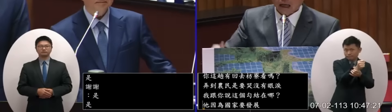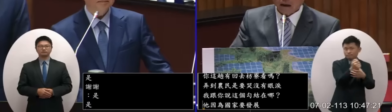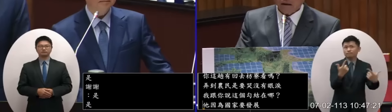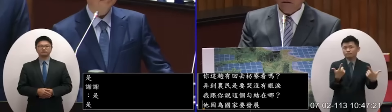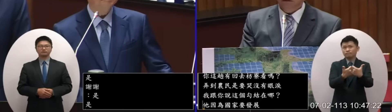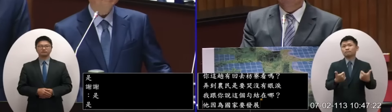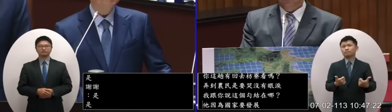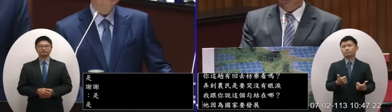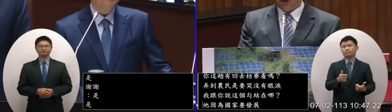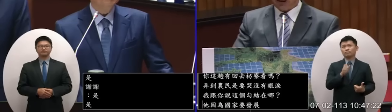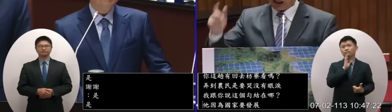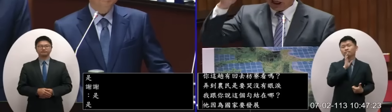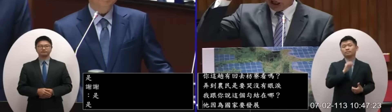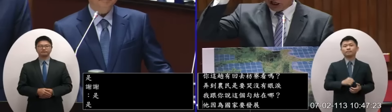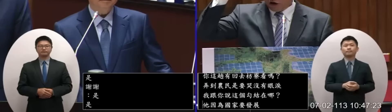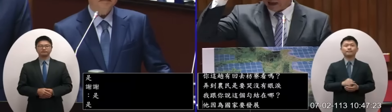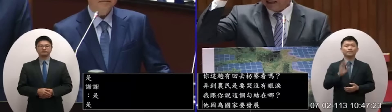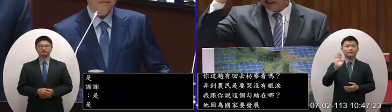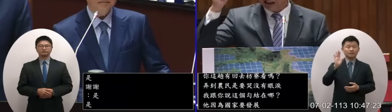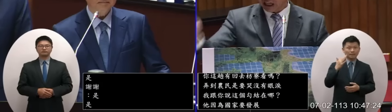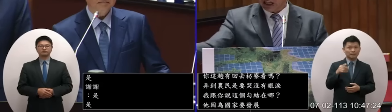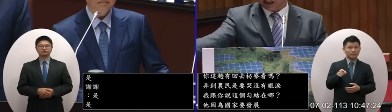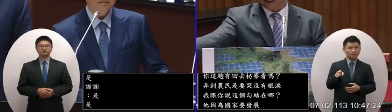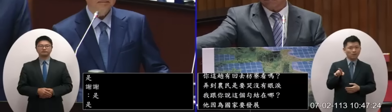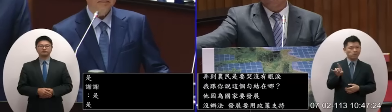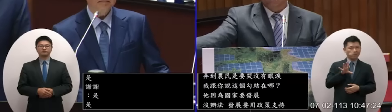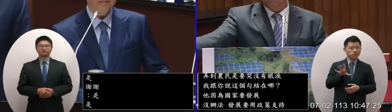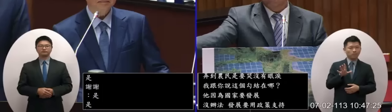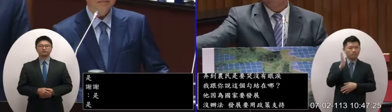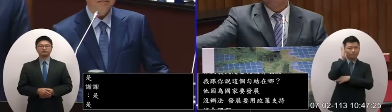啊，可是伊利用咱政策